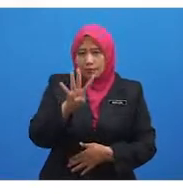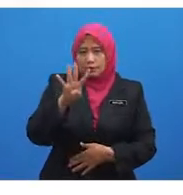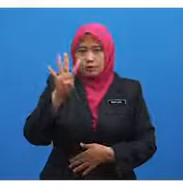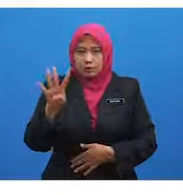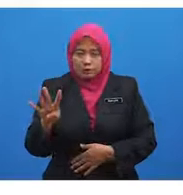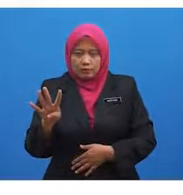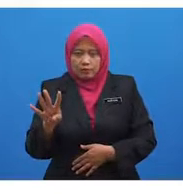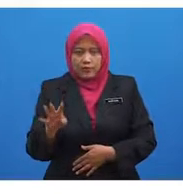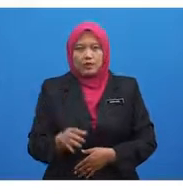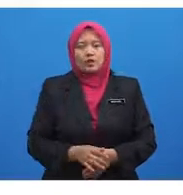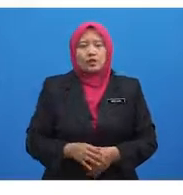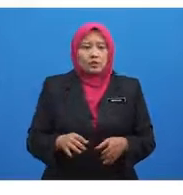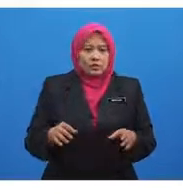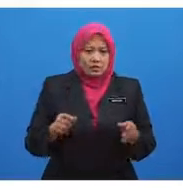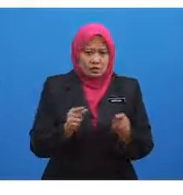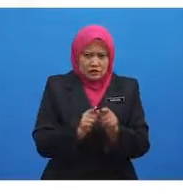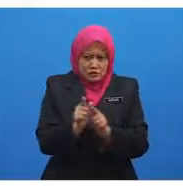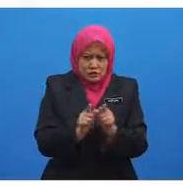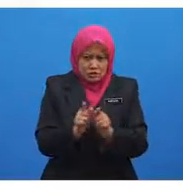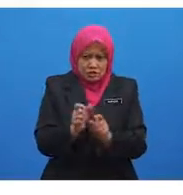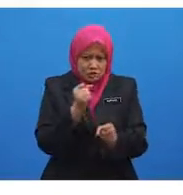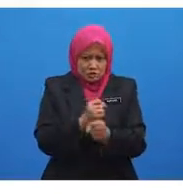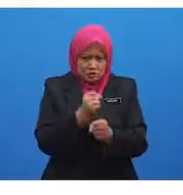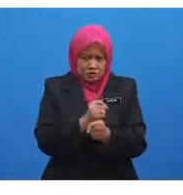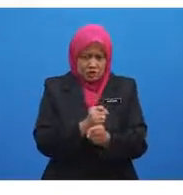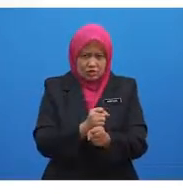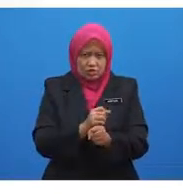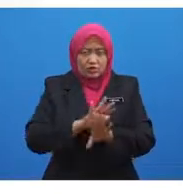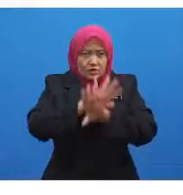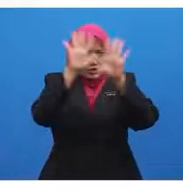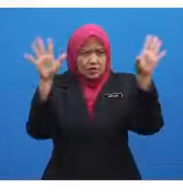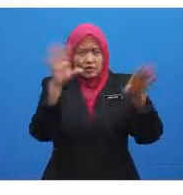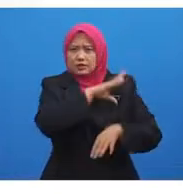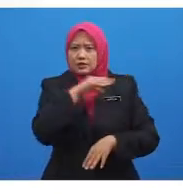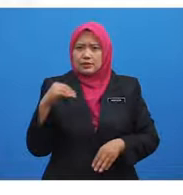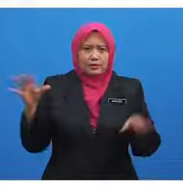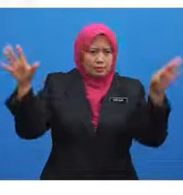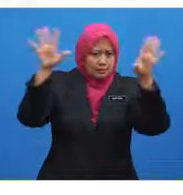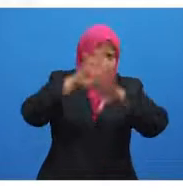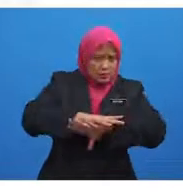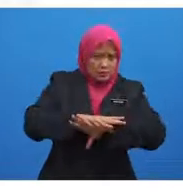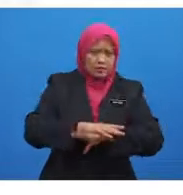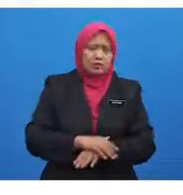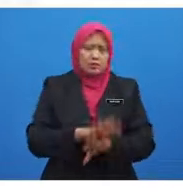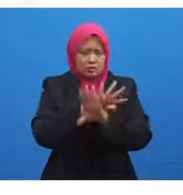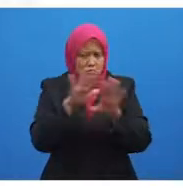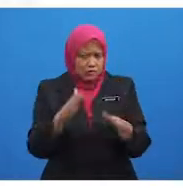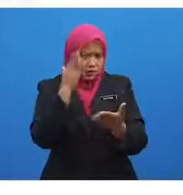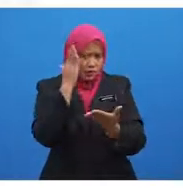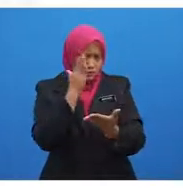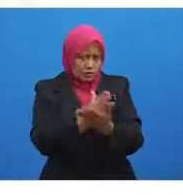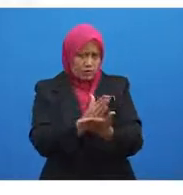istana raja gigih bekerja siang dan malam tanpa henti supaya pembinaan istana